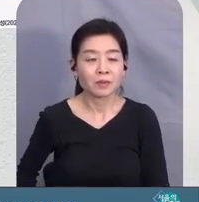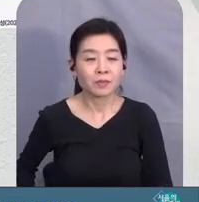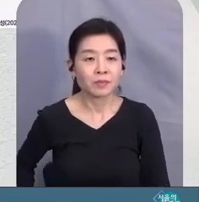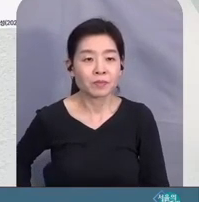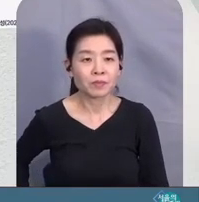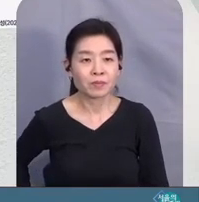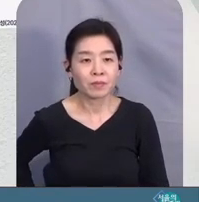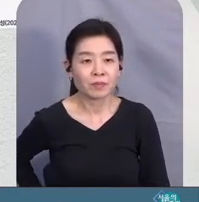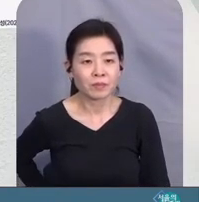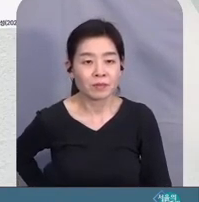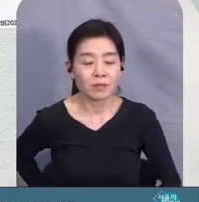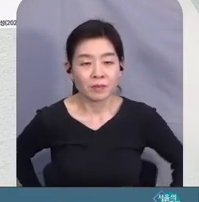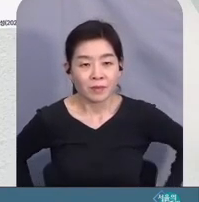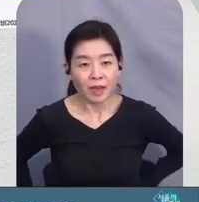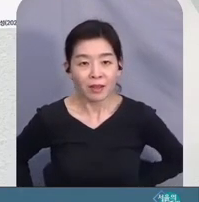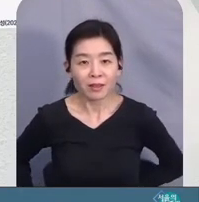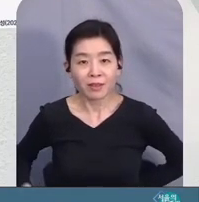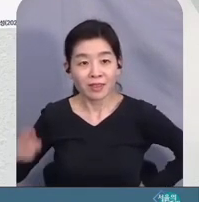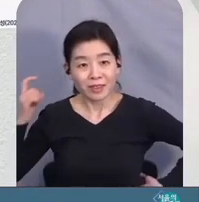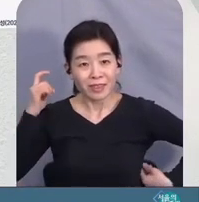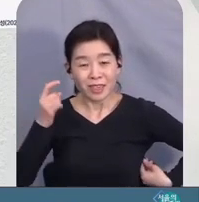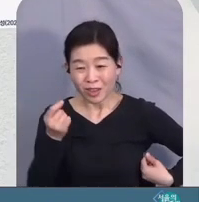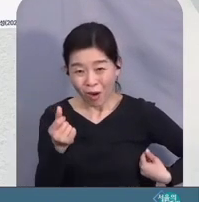굉장히 크게 얘기하는데